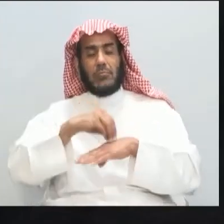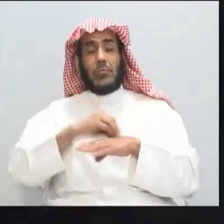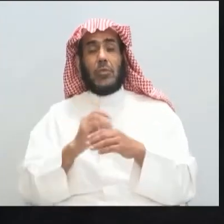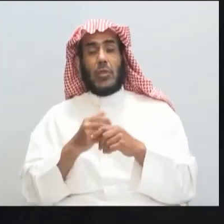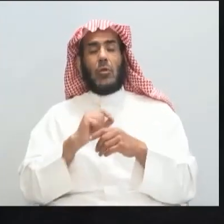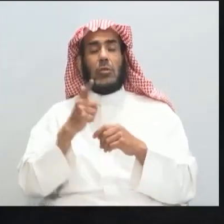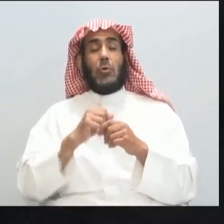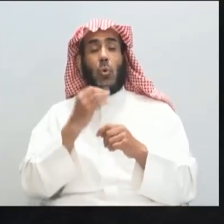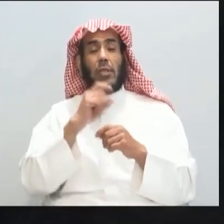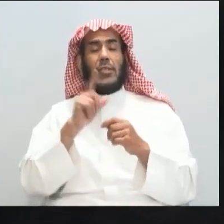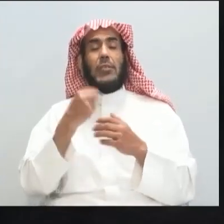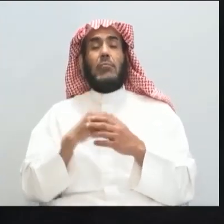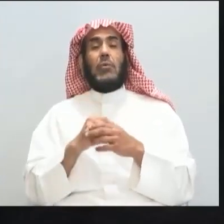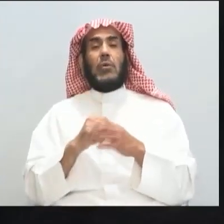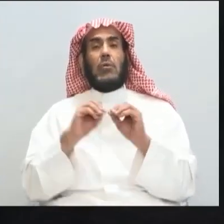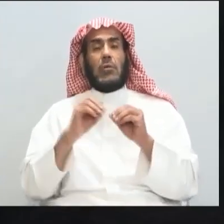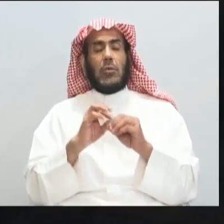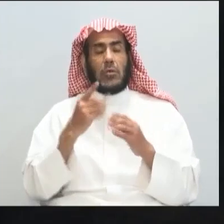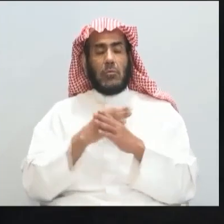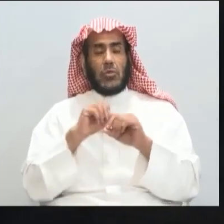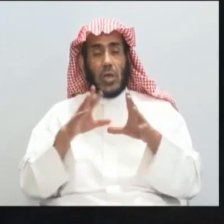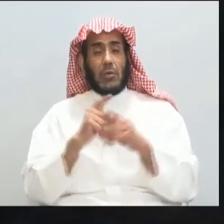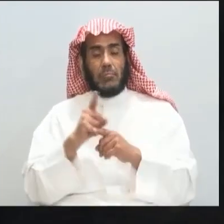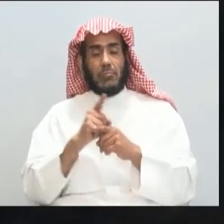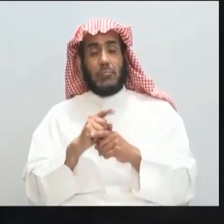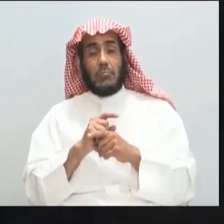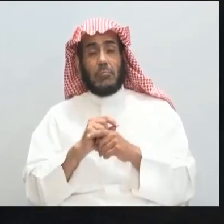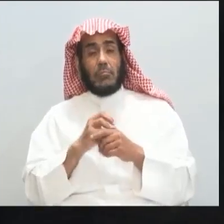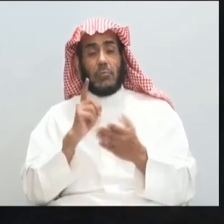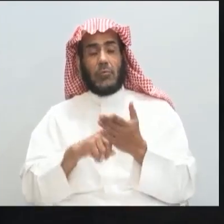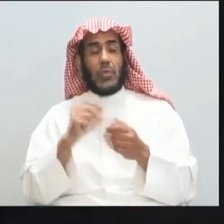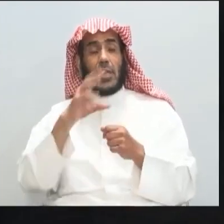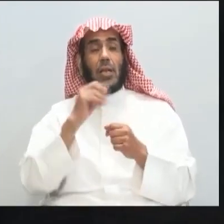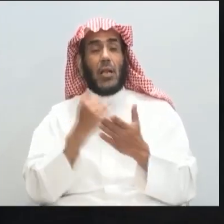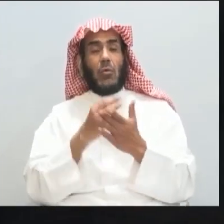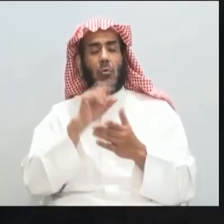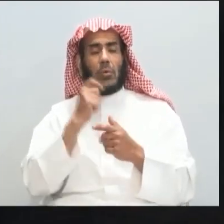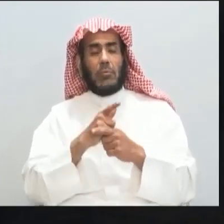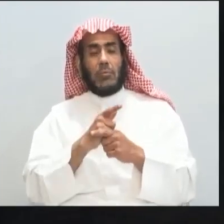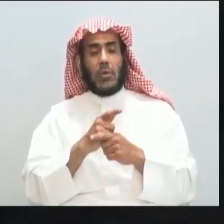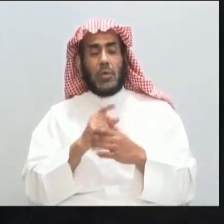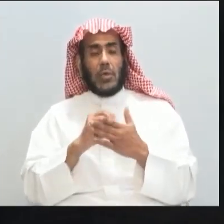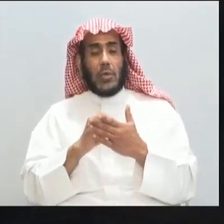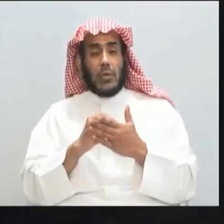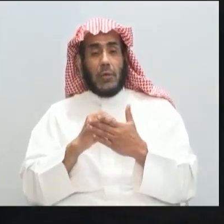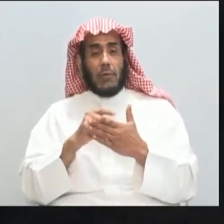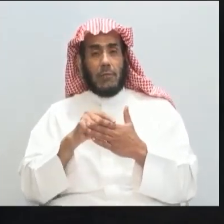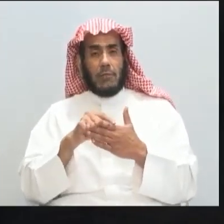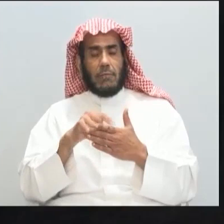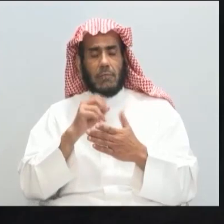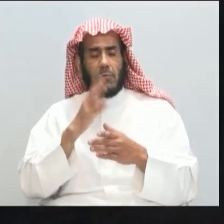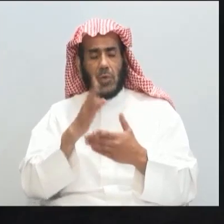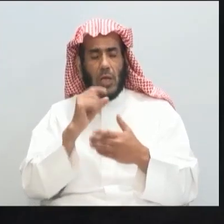لانه اصبحت لغه تين وكما عرفنا ل سبب انتشارها وهذا ايضا بدليل دليل ان ان الله سبحانه وتعالى في في